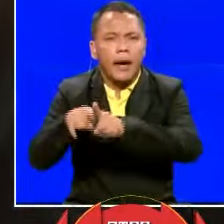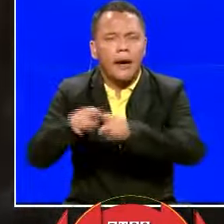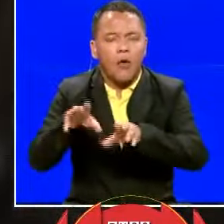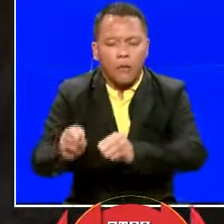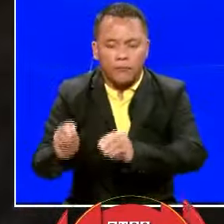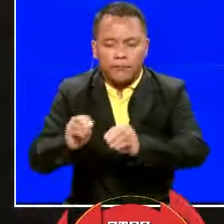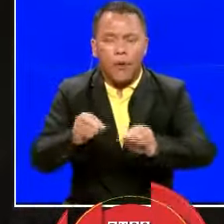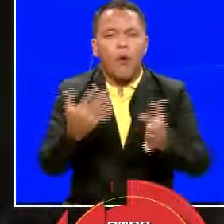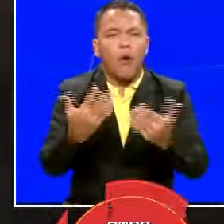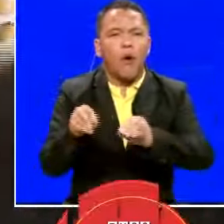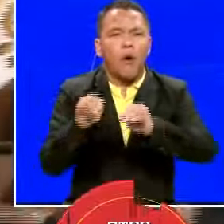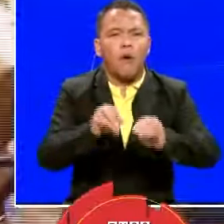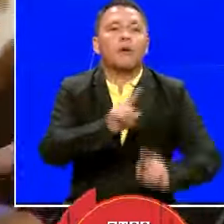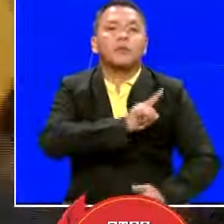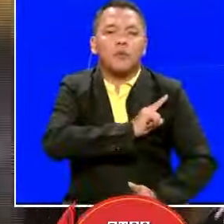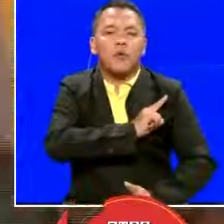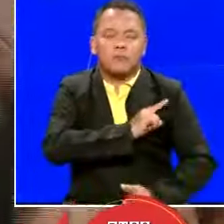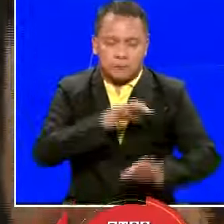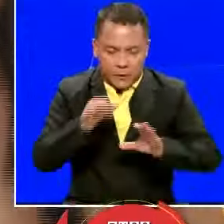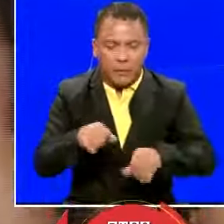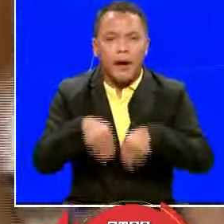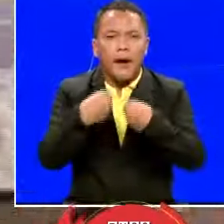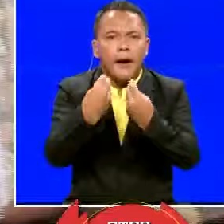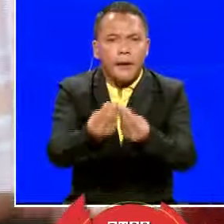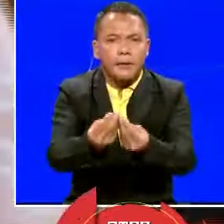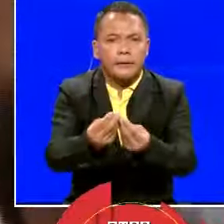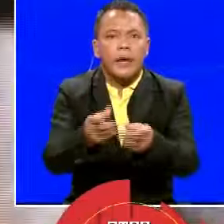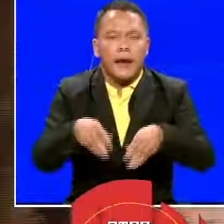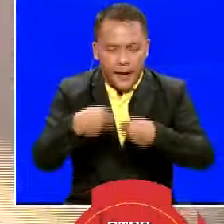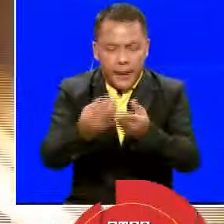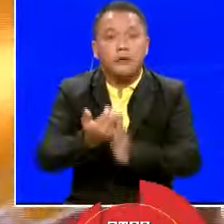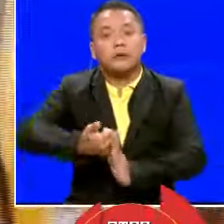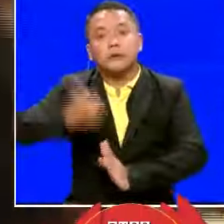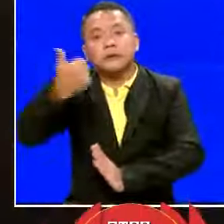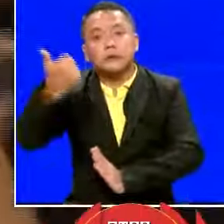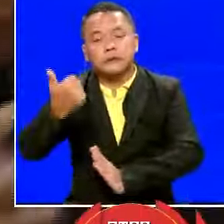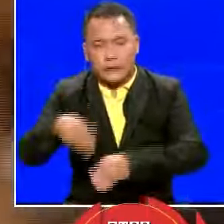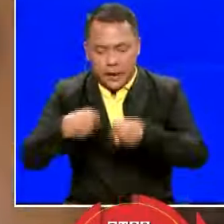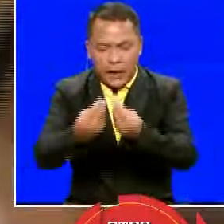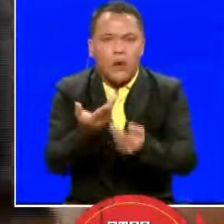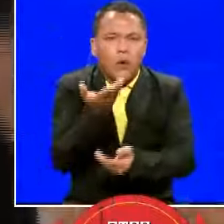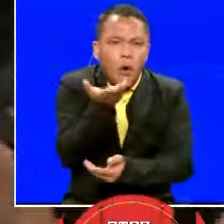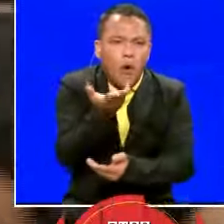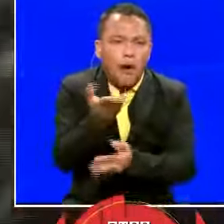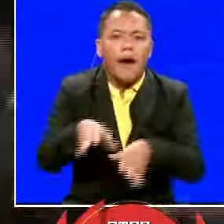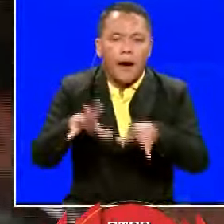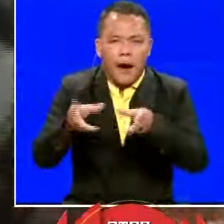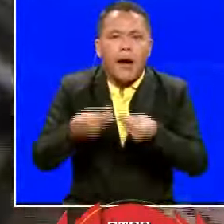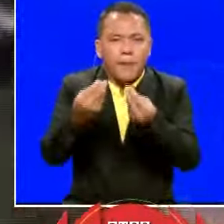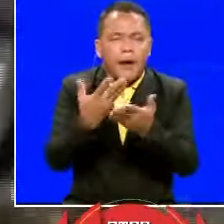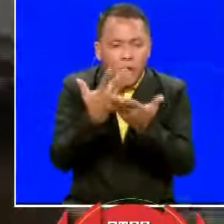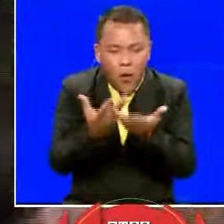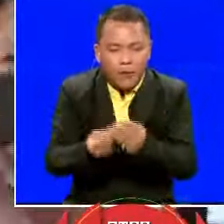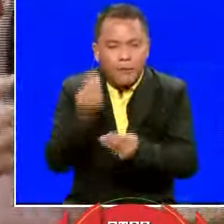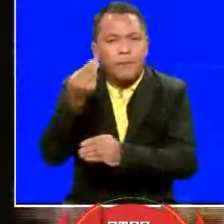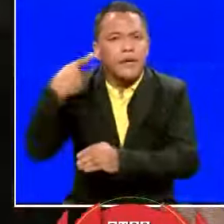งการกระทำอันมิชอบด้วยหน้าที่และเป็นผู้ใช้ให้ผู้อื่นให้ขอให้หรือรับว่าจะให้ทรัพย์สิน